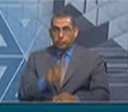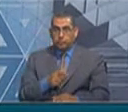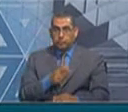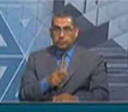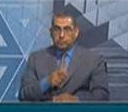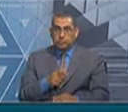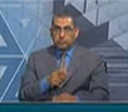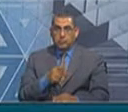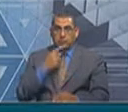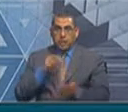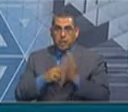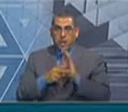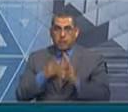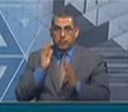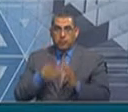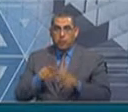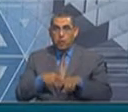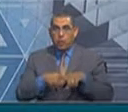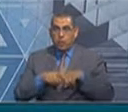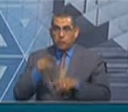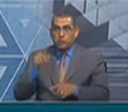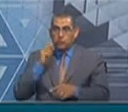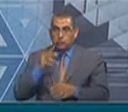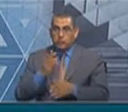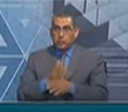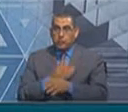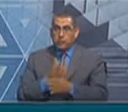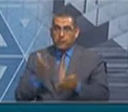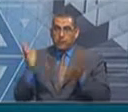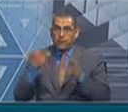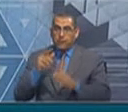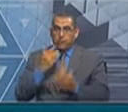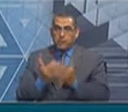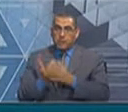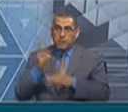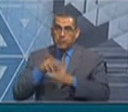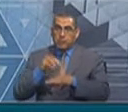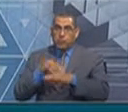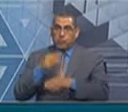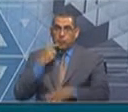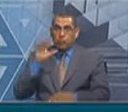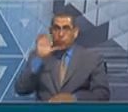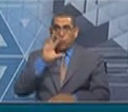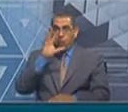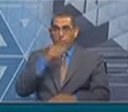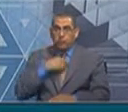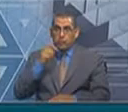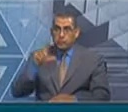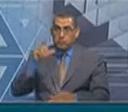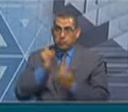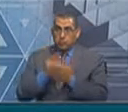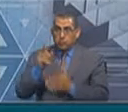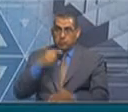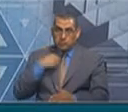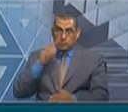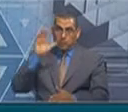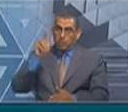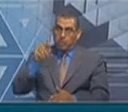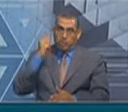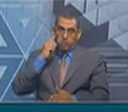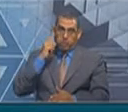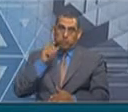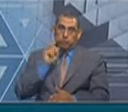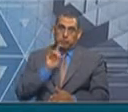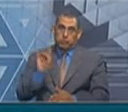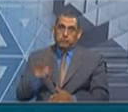بوريل، قال إن الوضع في بيلاروسيا متدهور للغاية، مجددا عدم اعتراف أوروبا بلوكاشينكو كزعيم شرعي